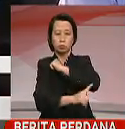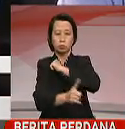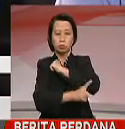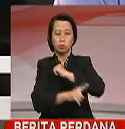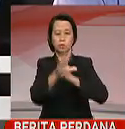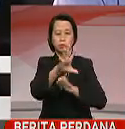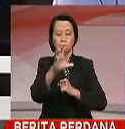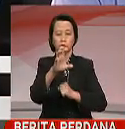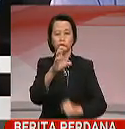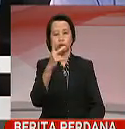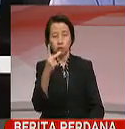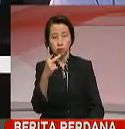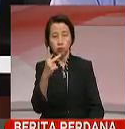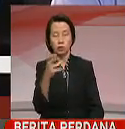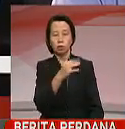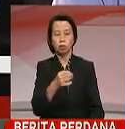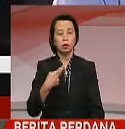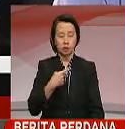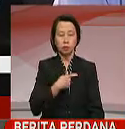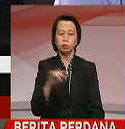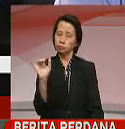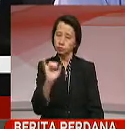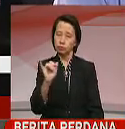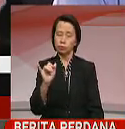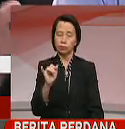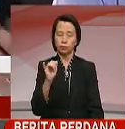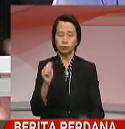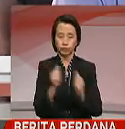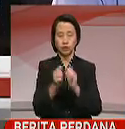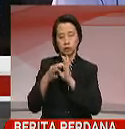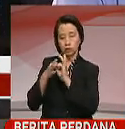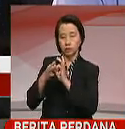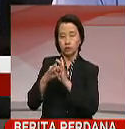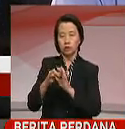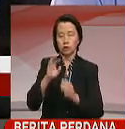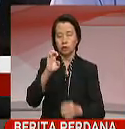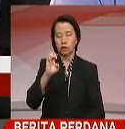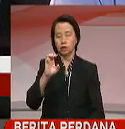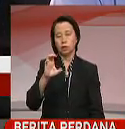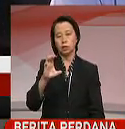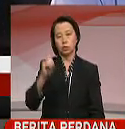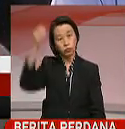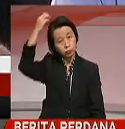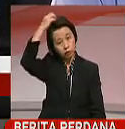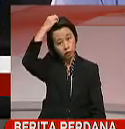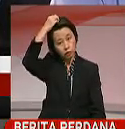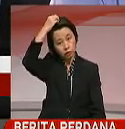sebanyak RM500,000. Dan kita juga dengan kerjasama Eko Selangor